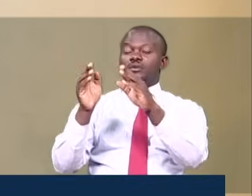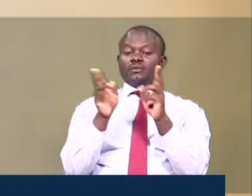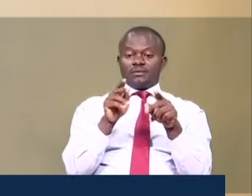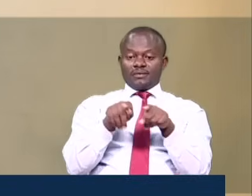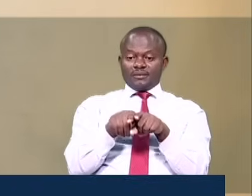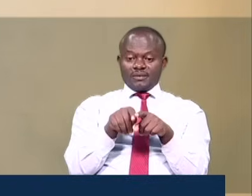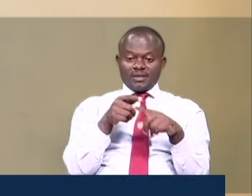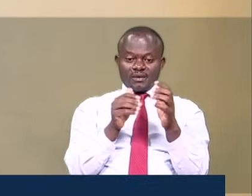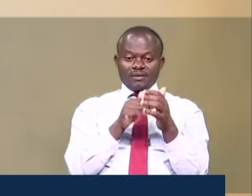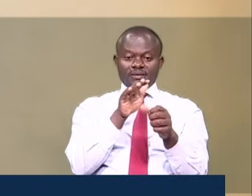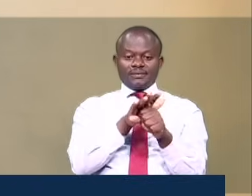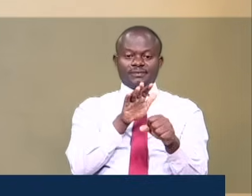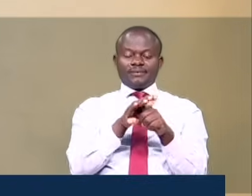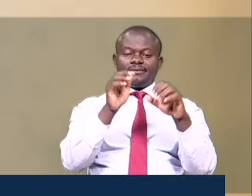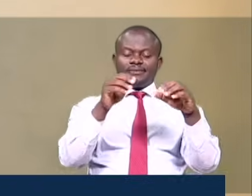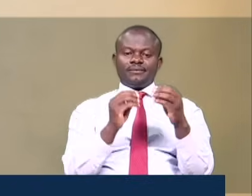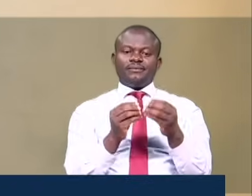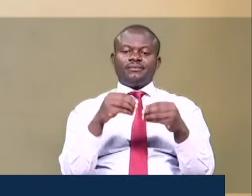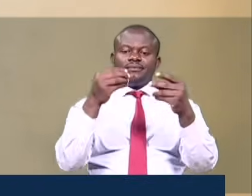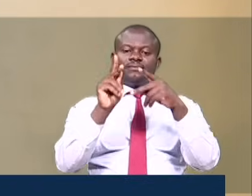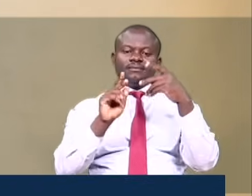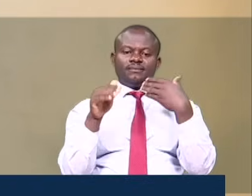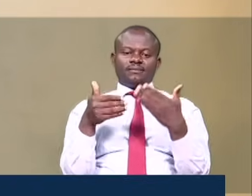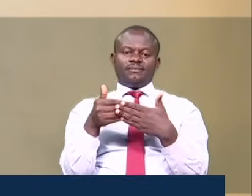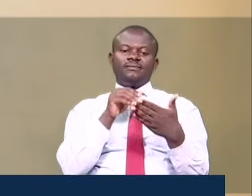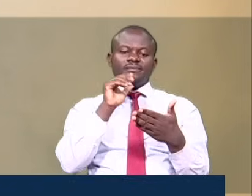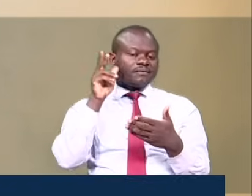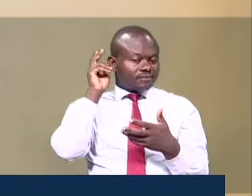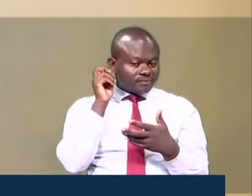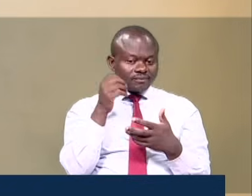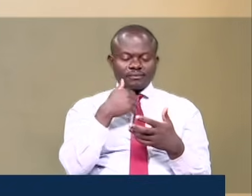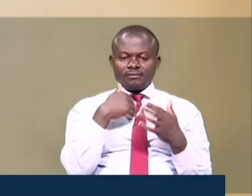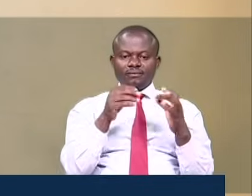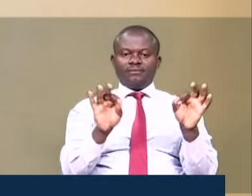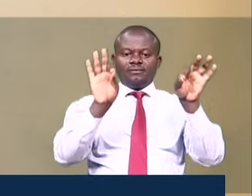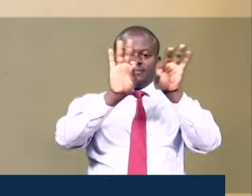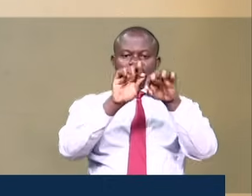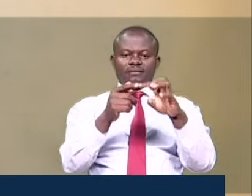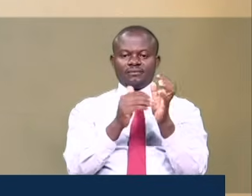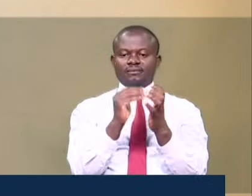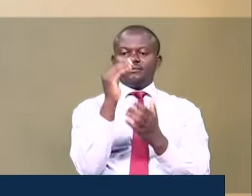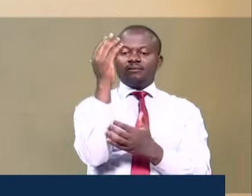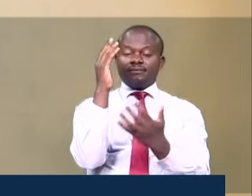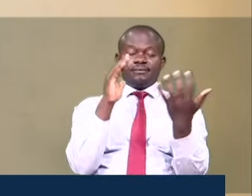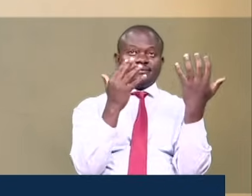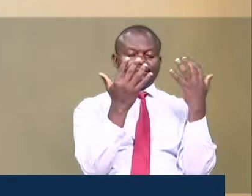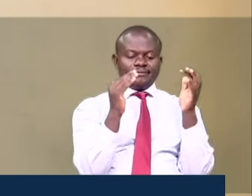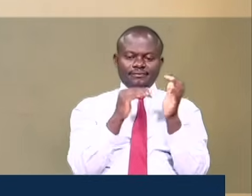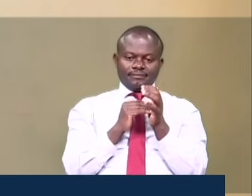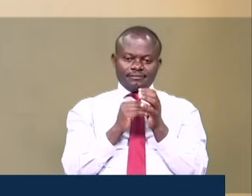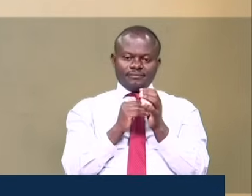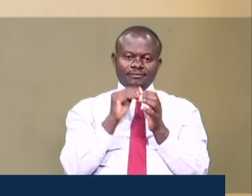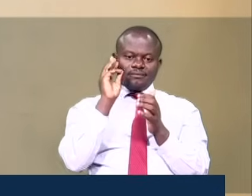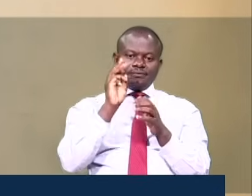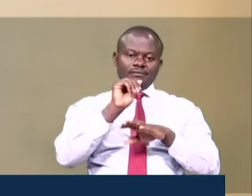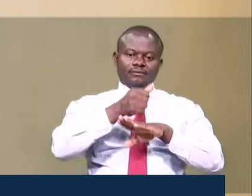ariko byinshi biterwe bihabwa abaturage. Abaturage yumve ko bya biti bifitiye akamaro, ariko bibe n'ibiti bya bindi n'ubundi abona ko azajyaho